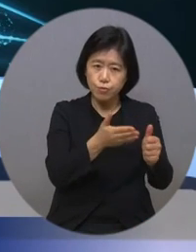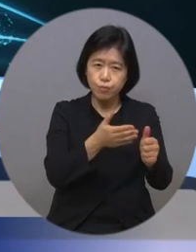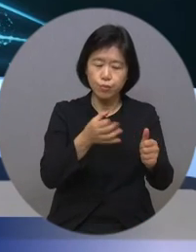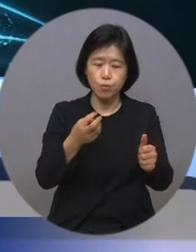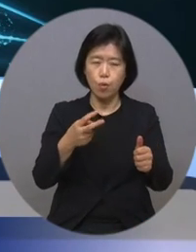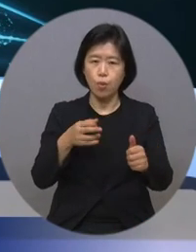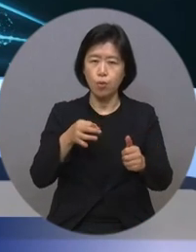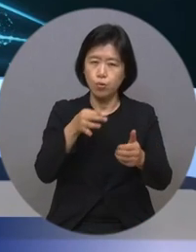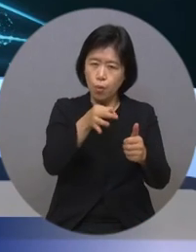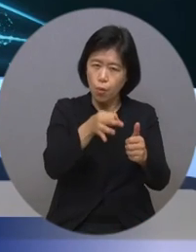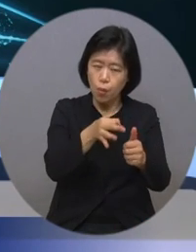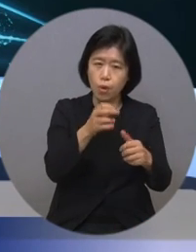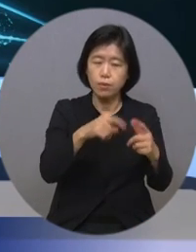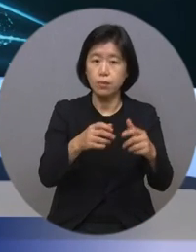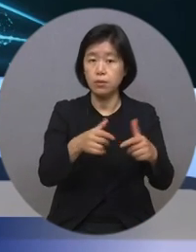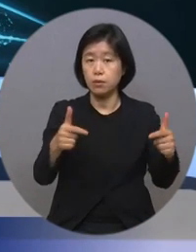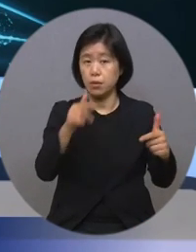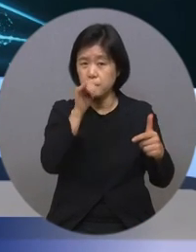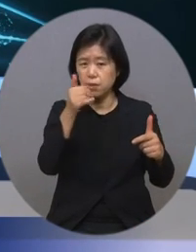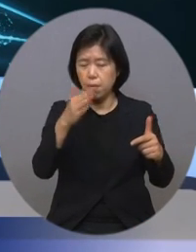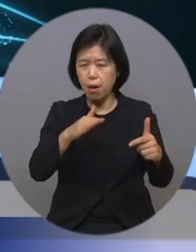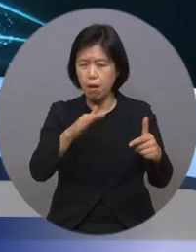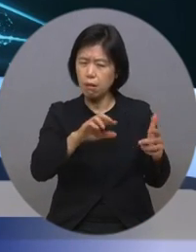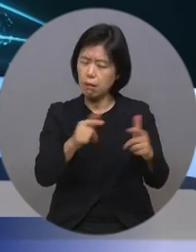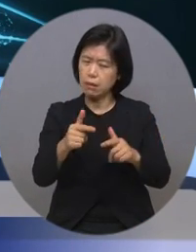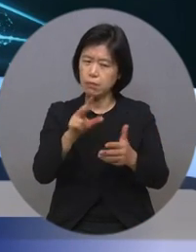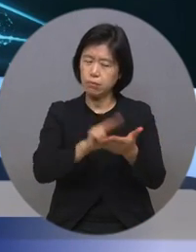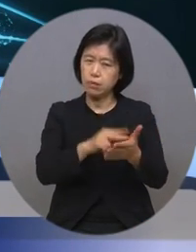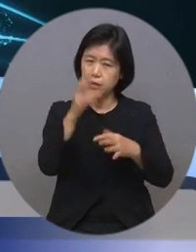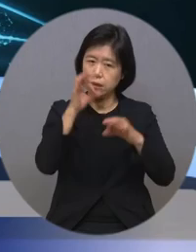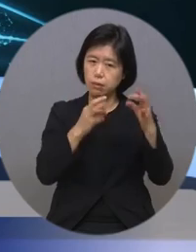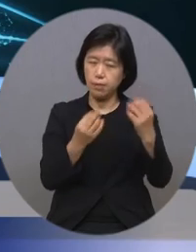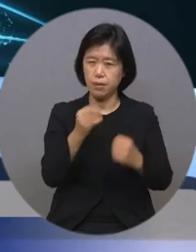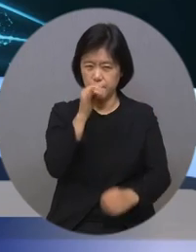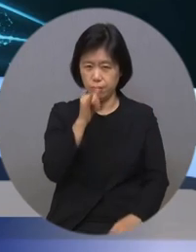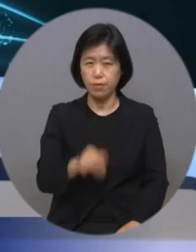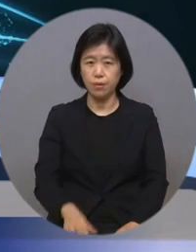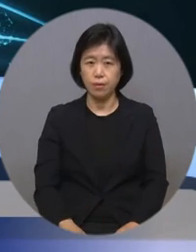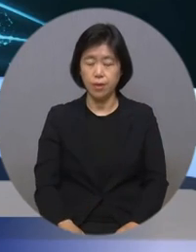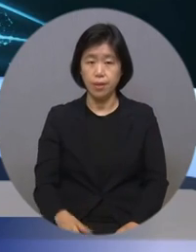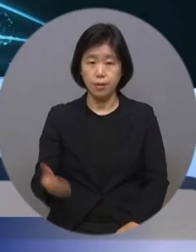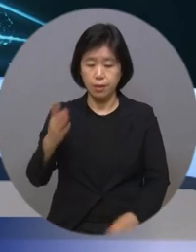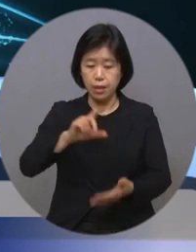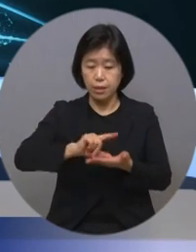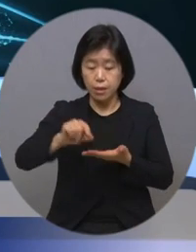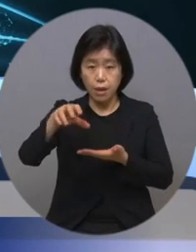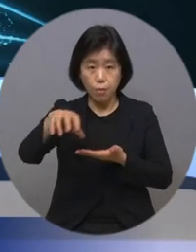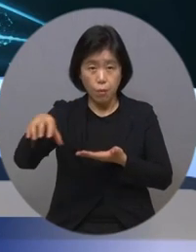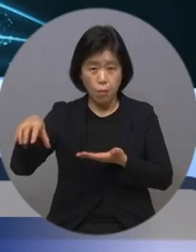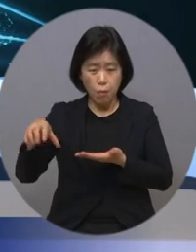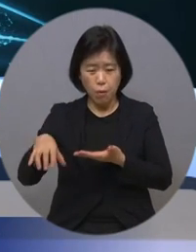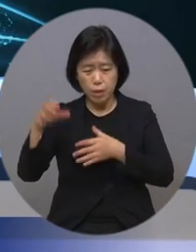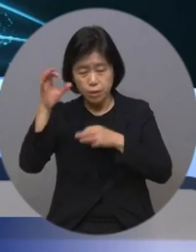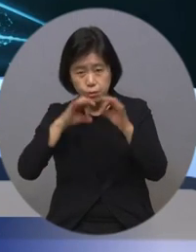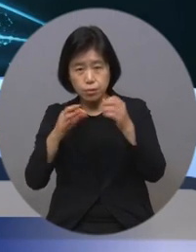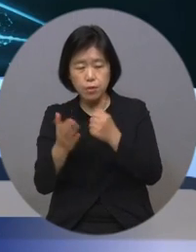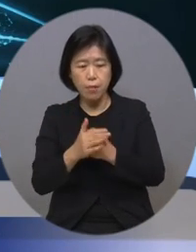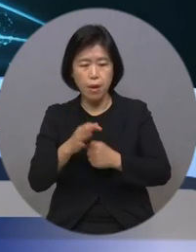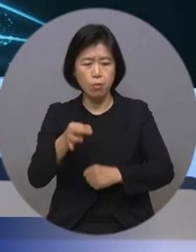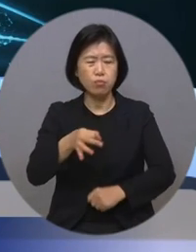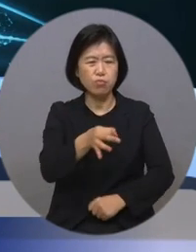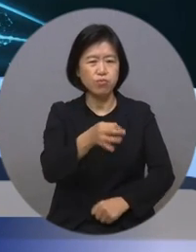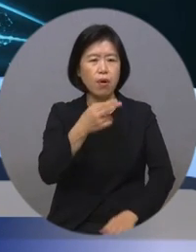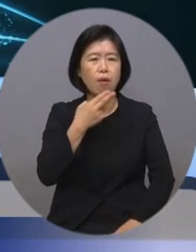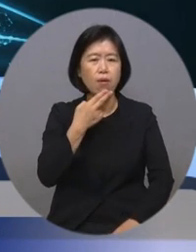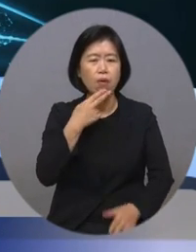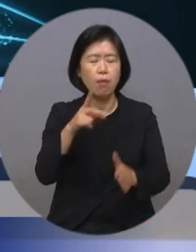계속해서 증가하고 있지만 그만큼 허점이 많은 것으로 드러났습니다. 반면 지자체 실수로 지원이 중단되거나 지원이